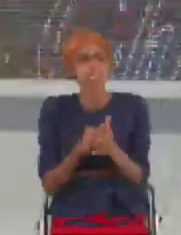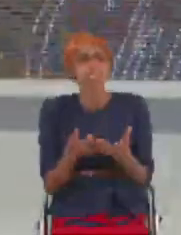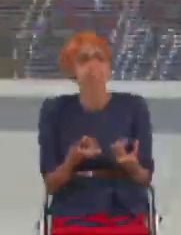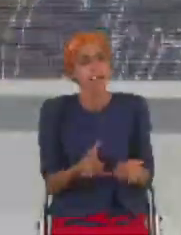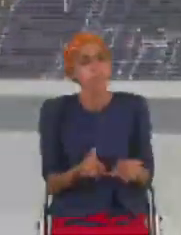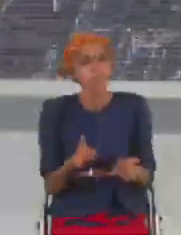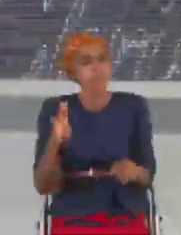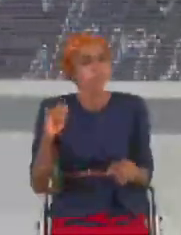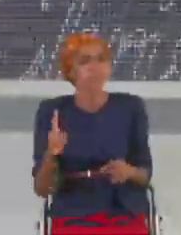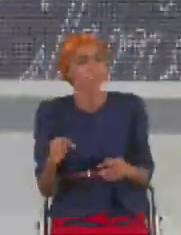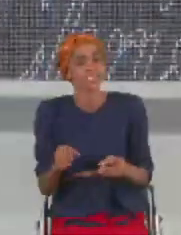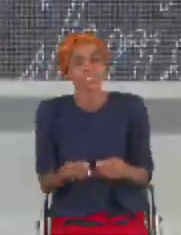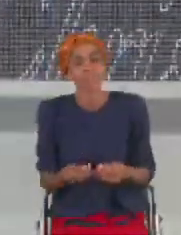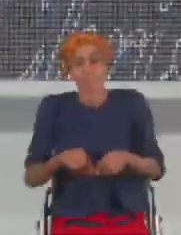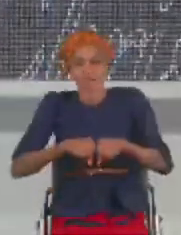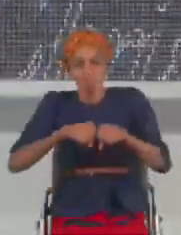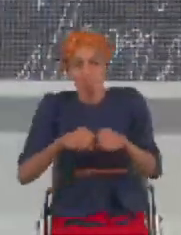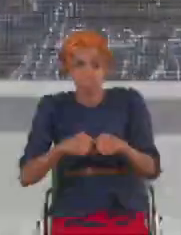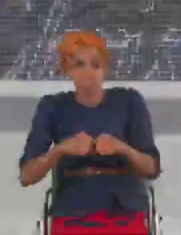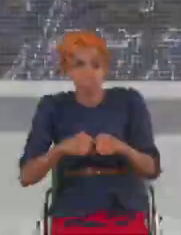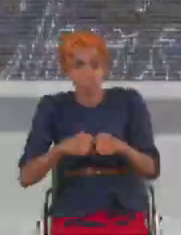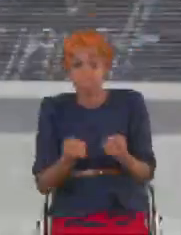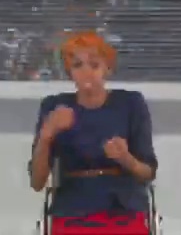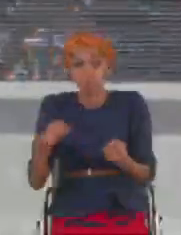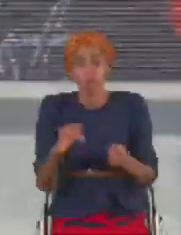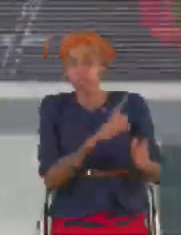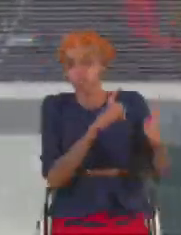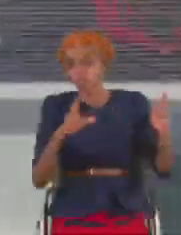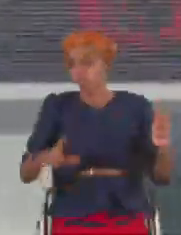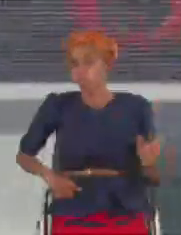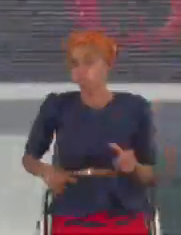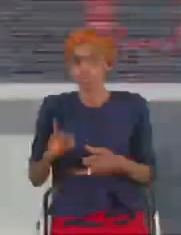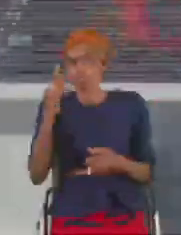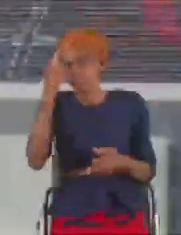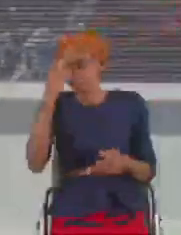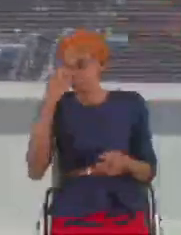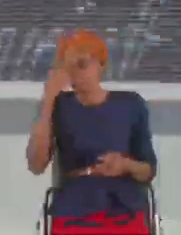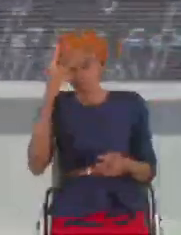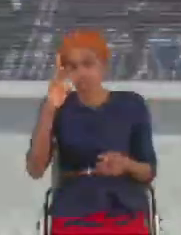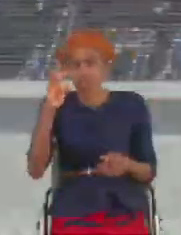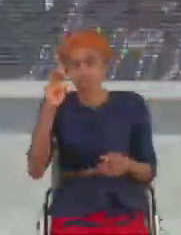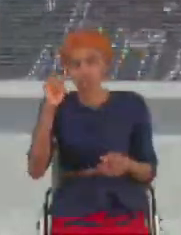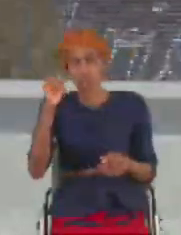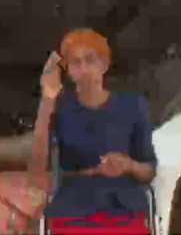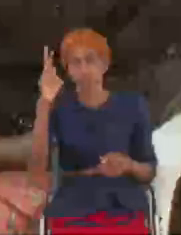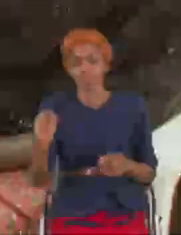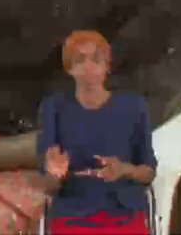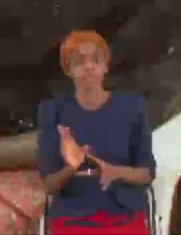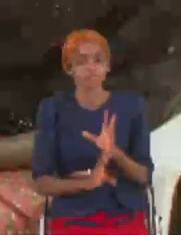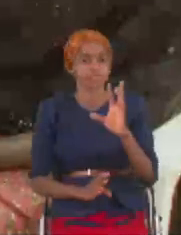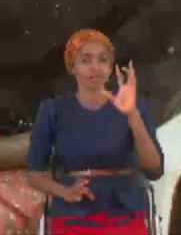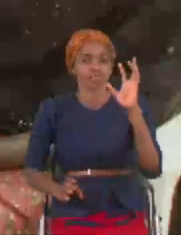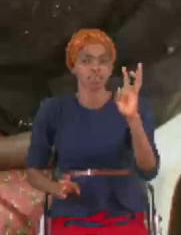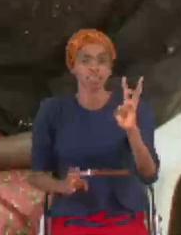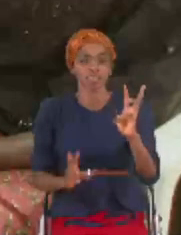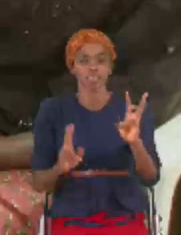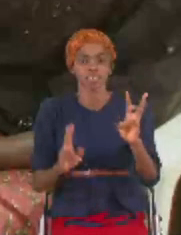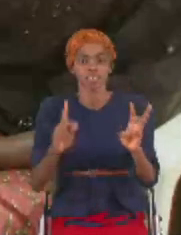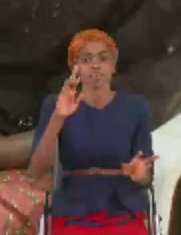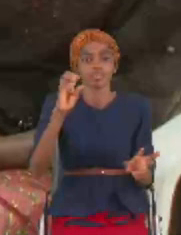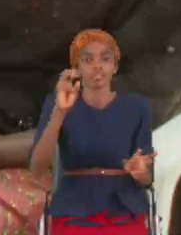comment cela se fait c'est pas la formation de dieu romain chapiteau 600 versé 18 ans